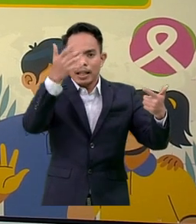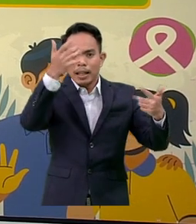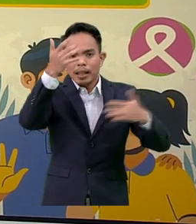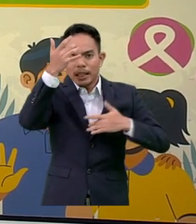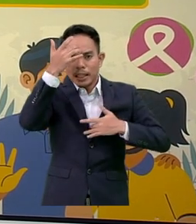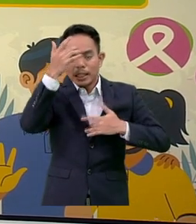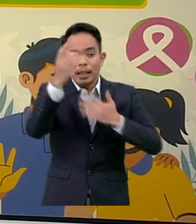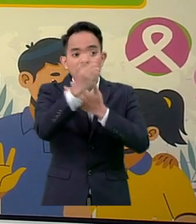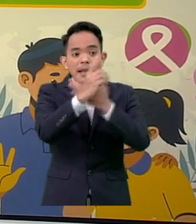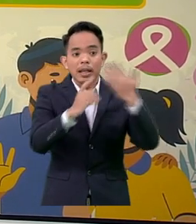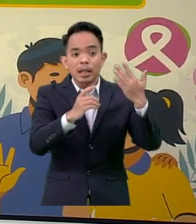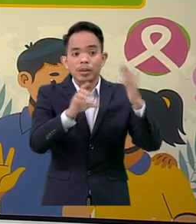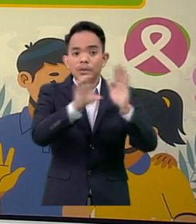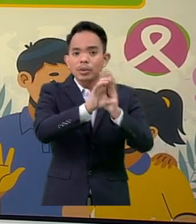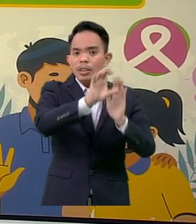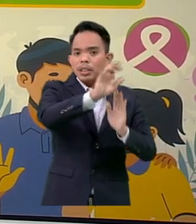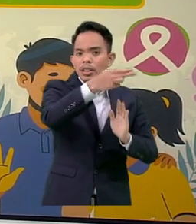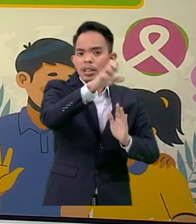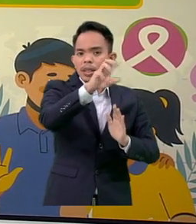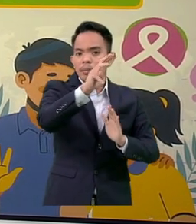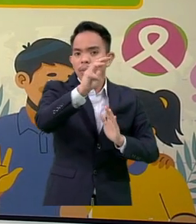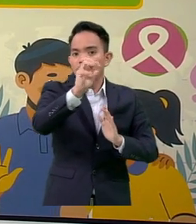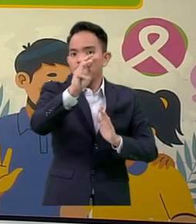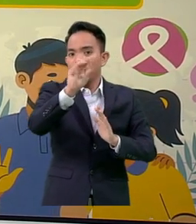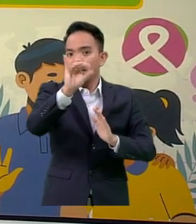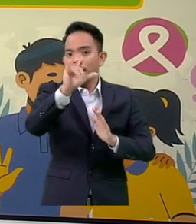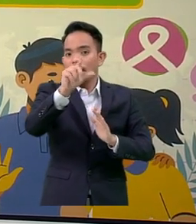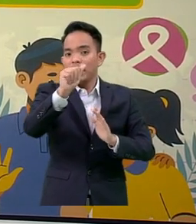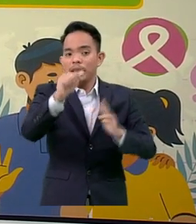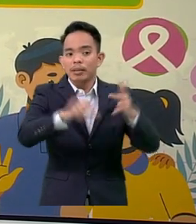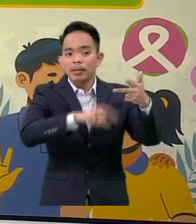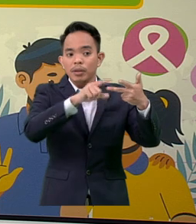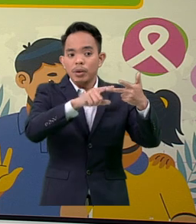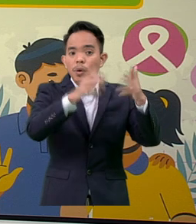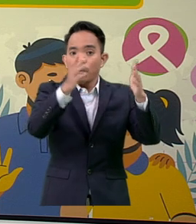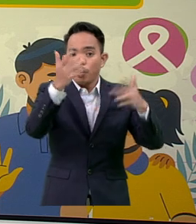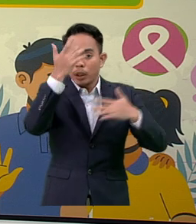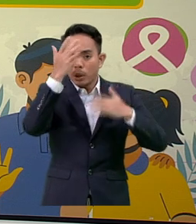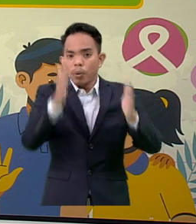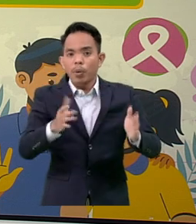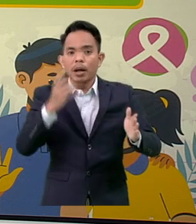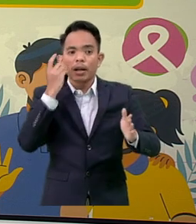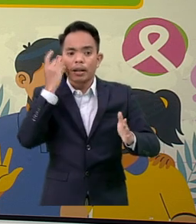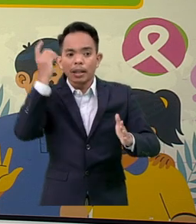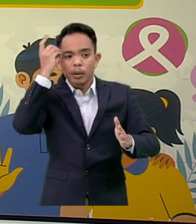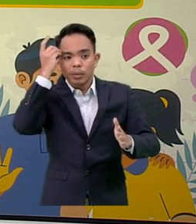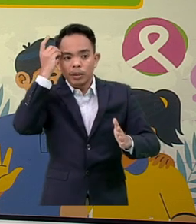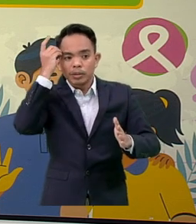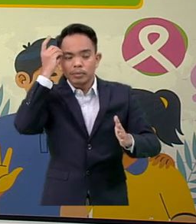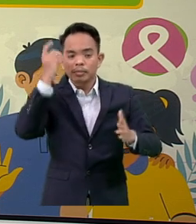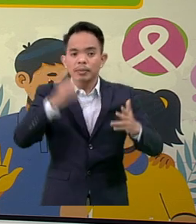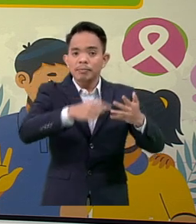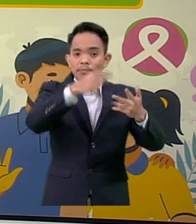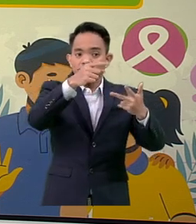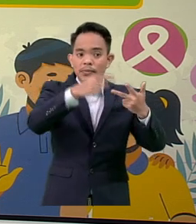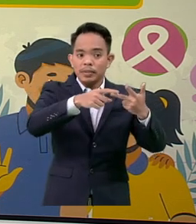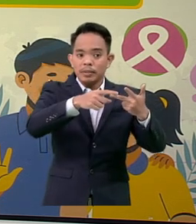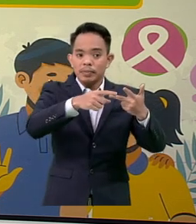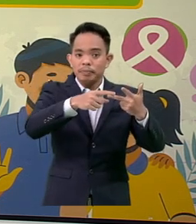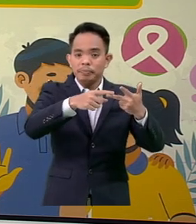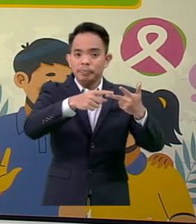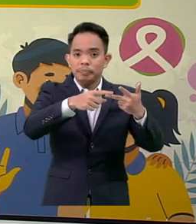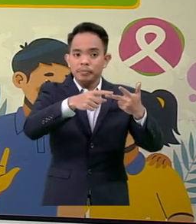darah seperti hemofila. Yang ketiga adalah penyakit orang dewasa seperti penyakit Huntington dan juga penyakit neuron